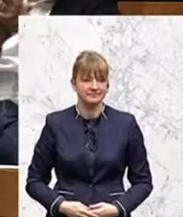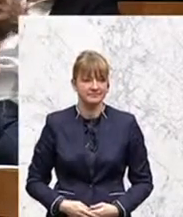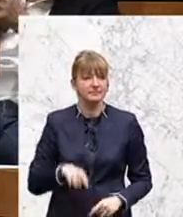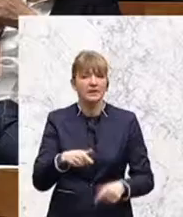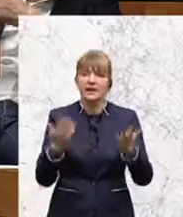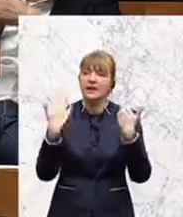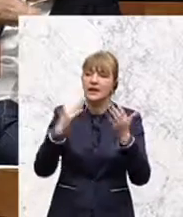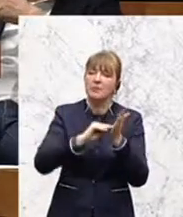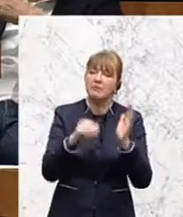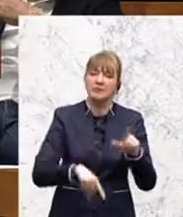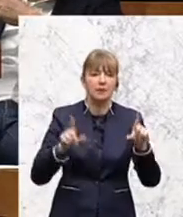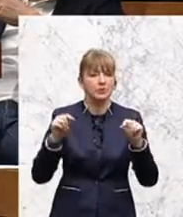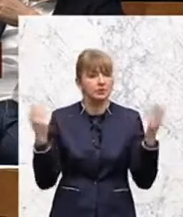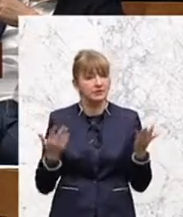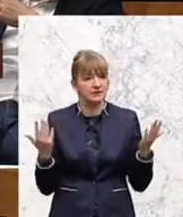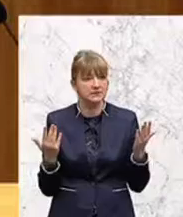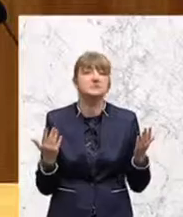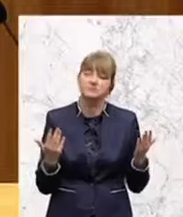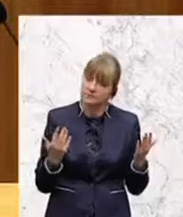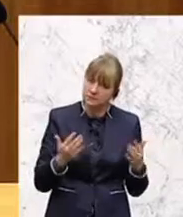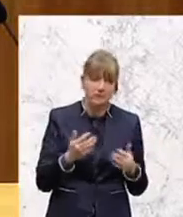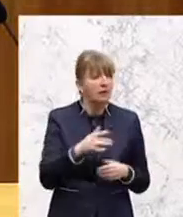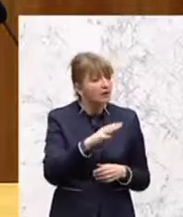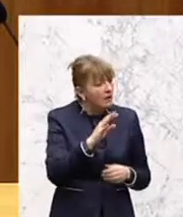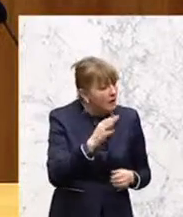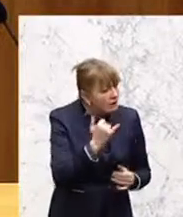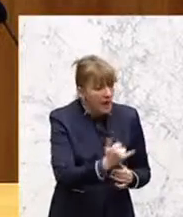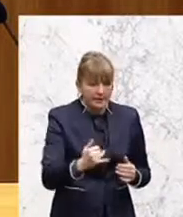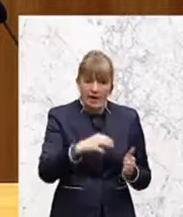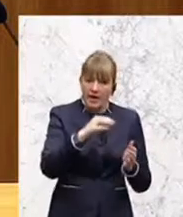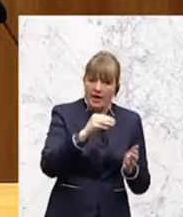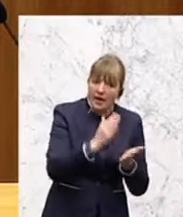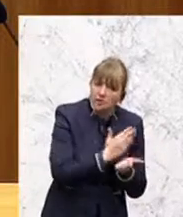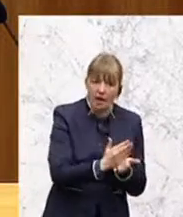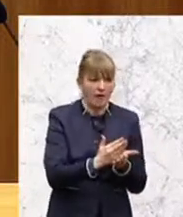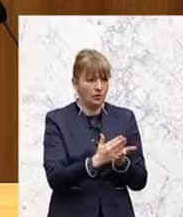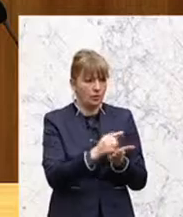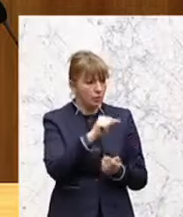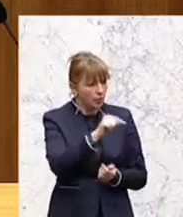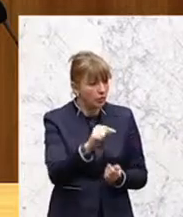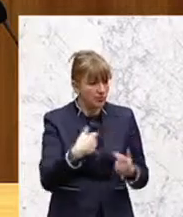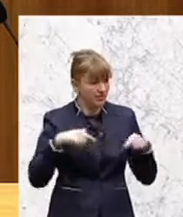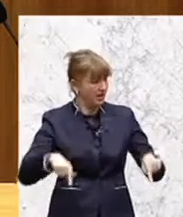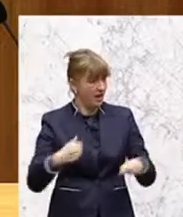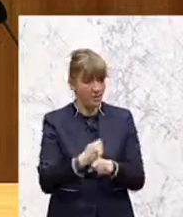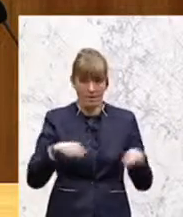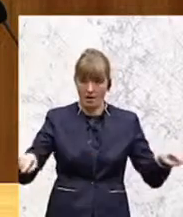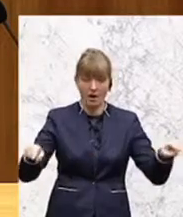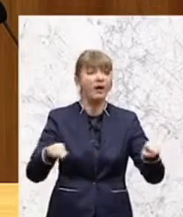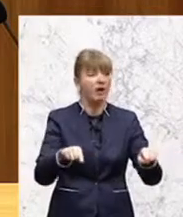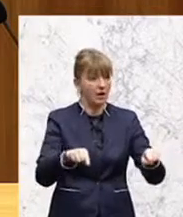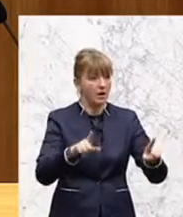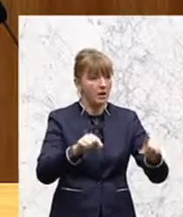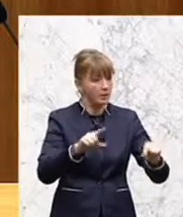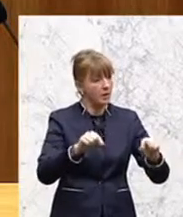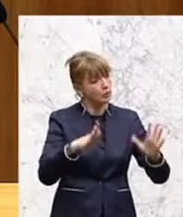Dieser Klimavertrag bedeutet auch, dass jede einzelne Entscheidung, und das möchte ich Ihnen allen mitgeben, jede einzelne Entscheidung, die wir hier treffen, die